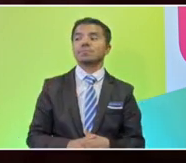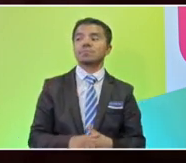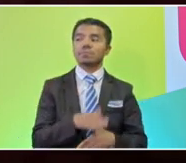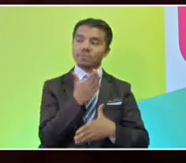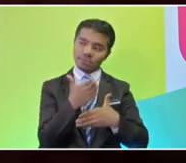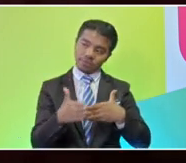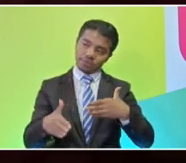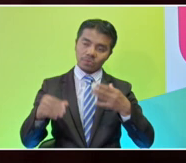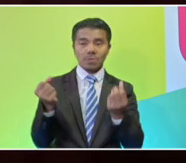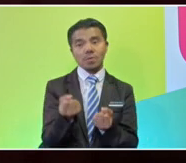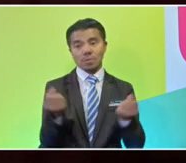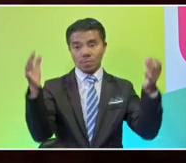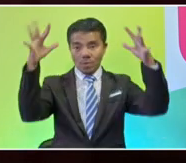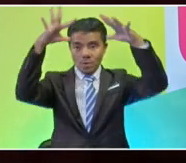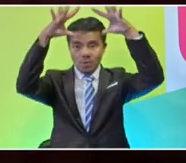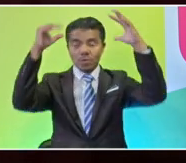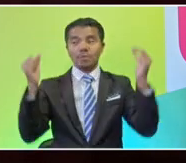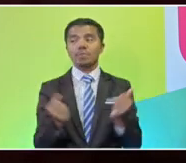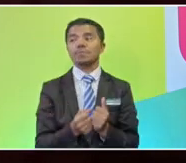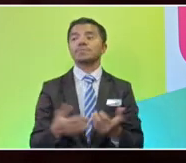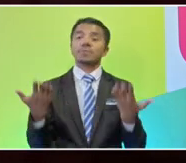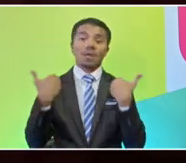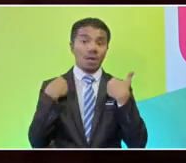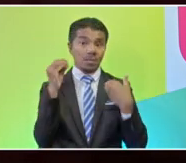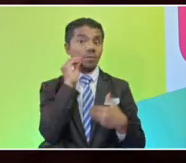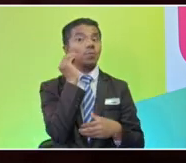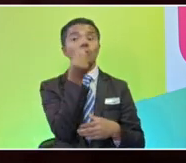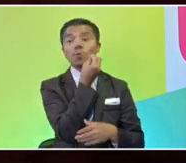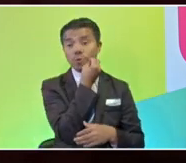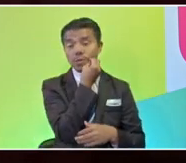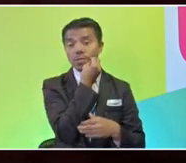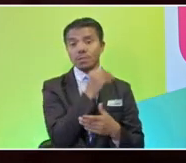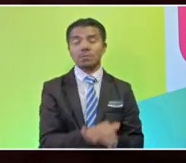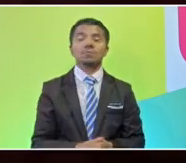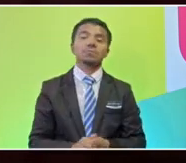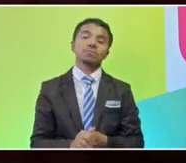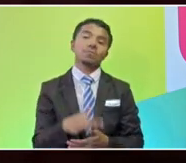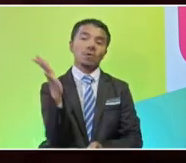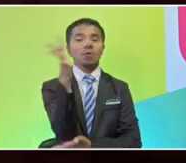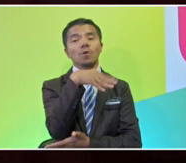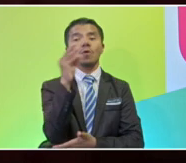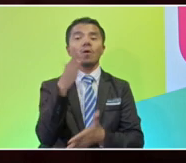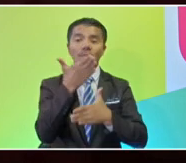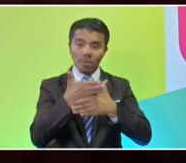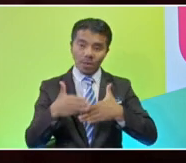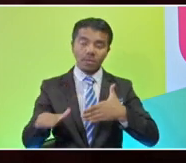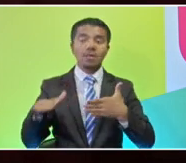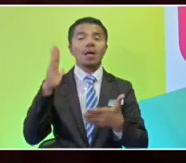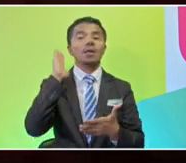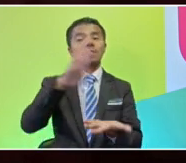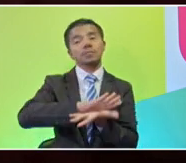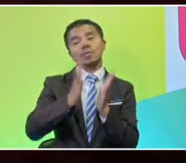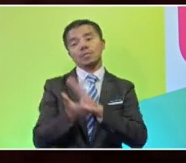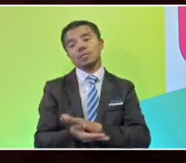ya kan Oke pokok mangga ini juga menghasilkan bunga bunga pokok mangga ini akan berkembang menjadi mangga